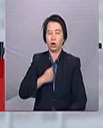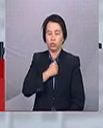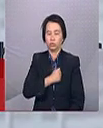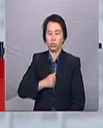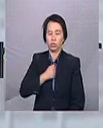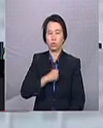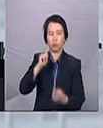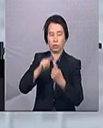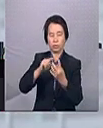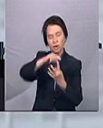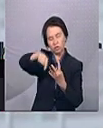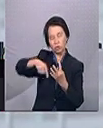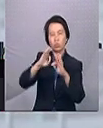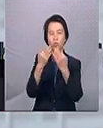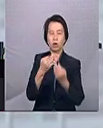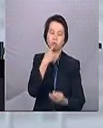semua ahli keluarga mereka.